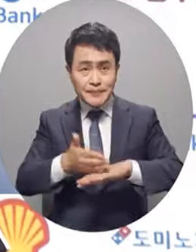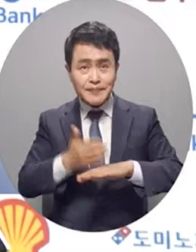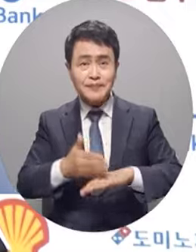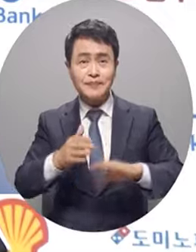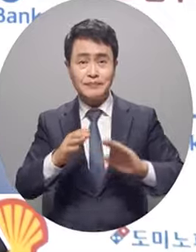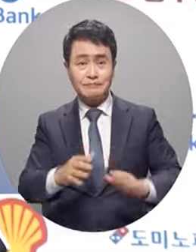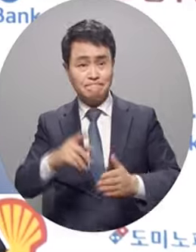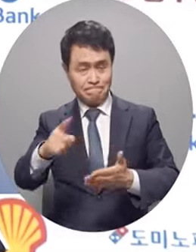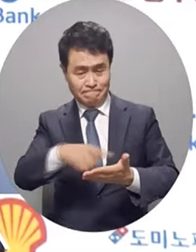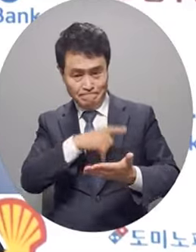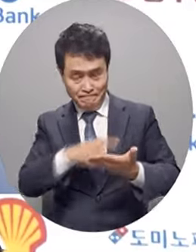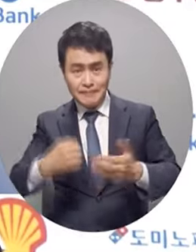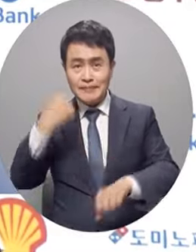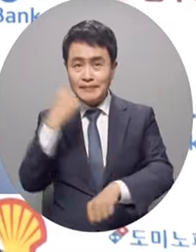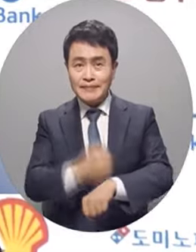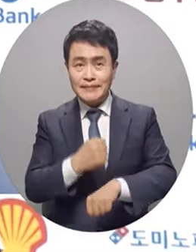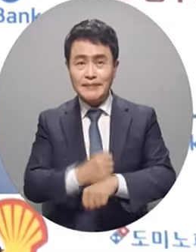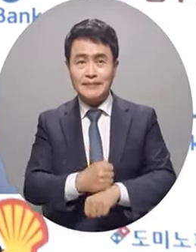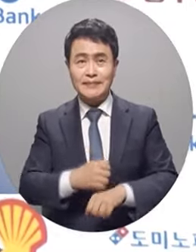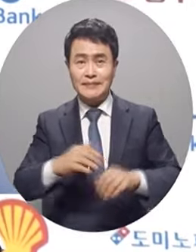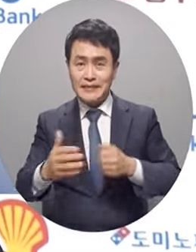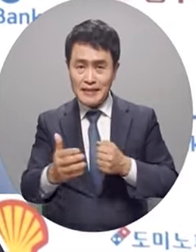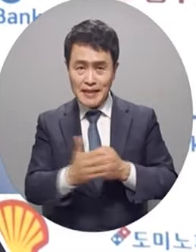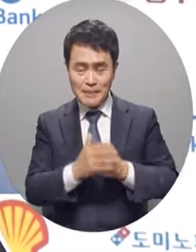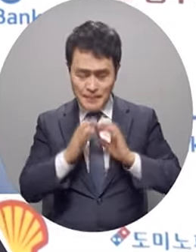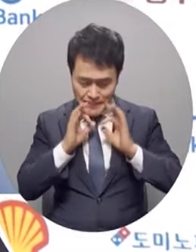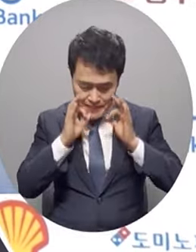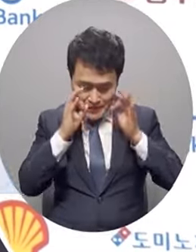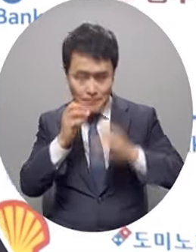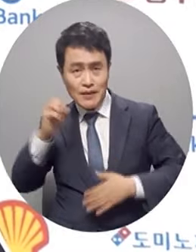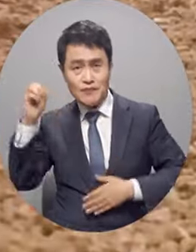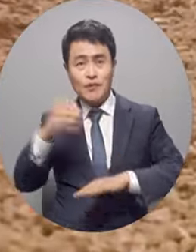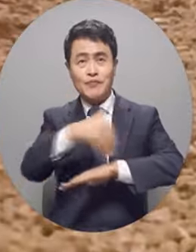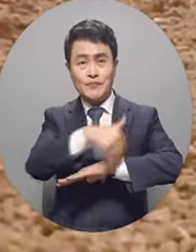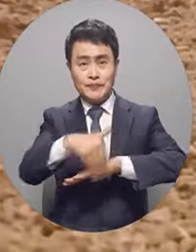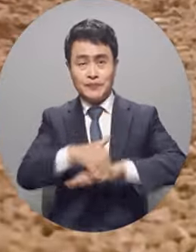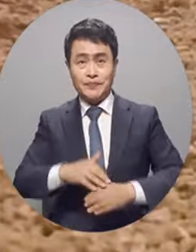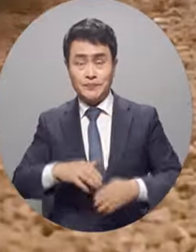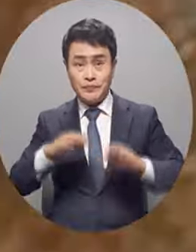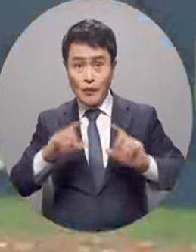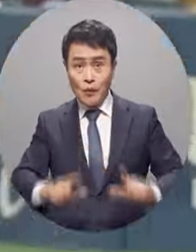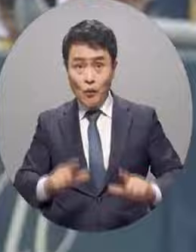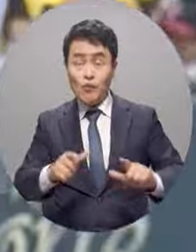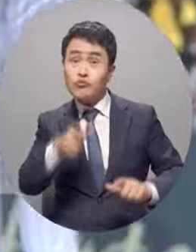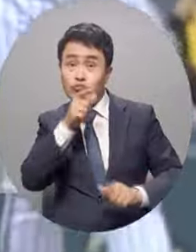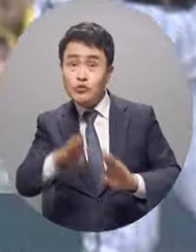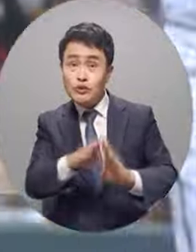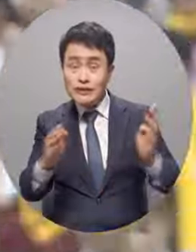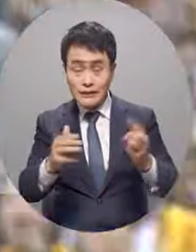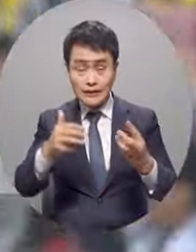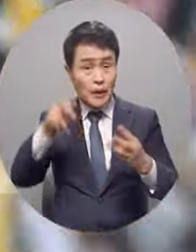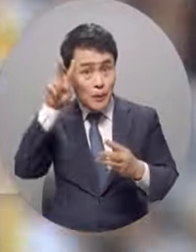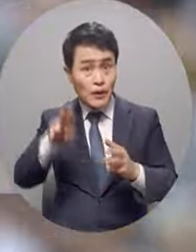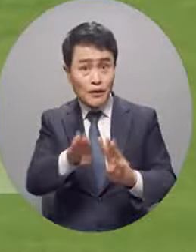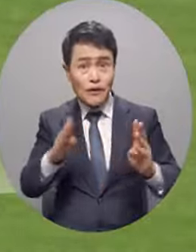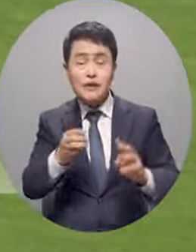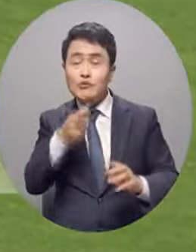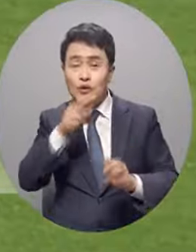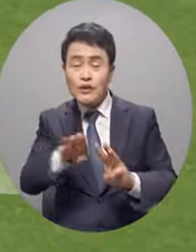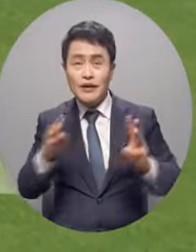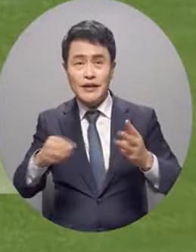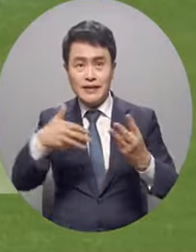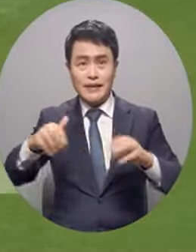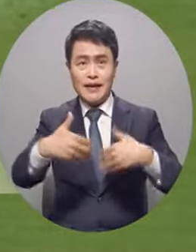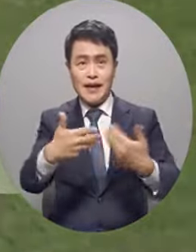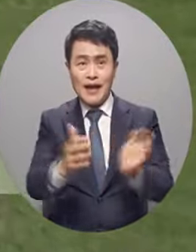보답을 해드려야 되기 때문에 최선을 다해서 던질 계획입니다. 올해 수원에서 열리는 3차전 선발로 LG는